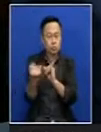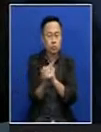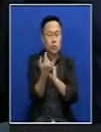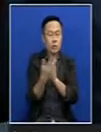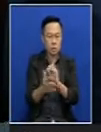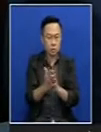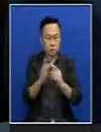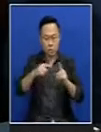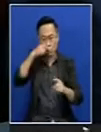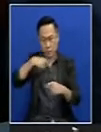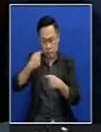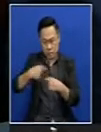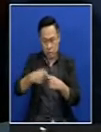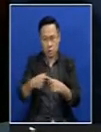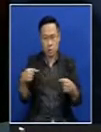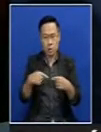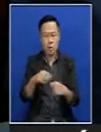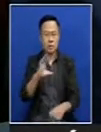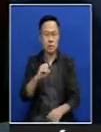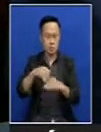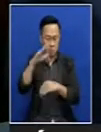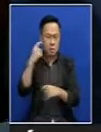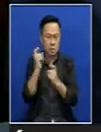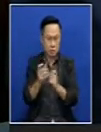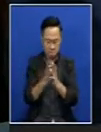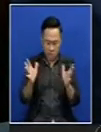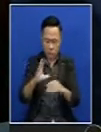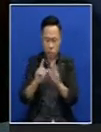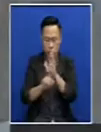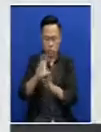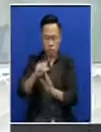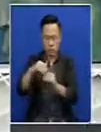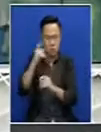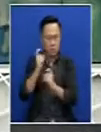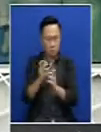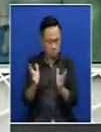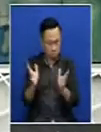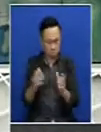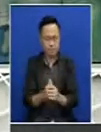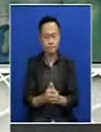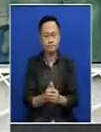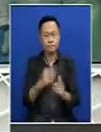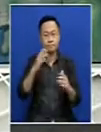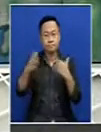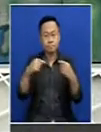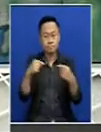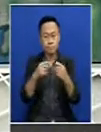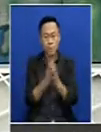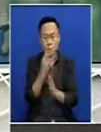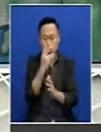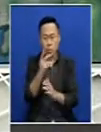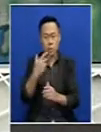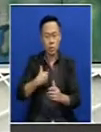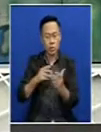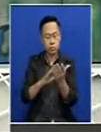ว่าจะอยู่ยากหรืออยู่ไม่ลำบากก็คือ50ขึ้นไปนี่ก็ถือว่าอันตรายมากนะครับ ในขณะที่สภาพอากาศระยะเวลาใกล้ยังคงต้องจับต